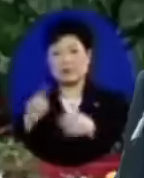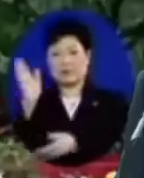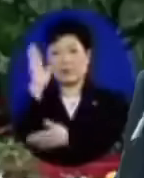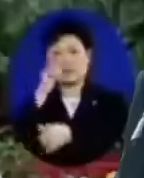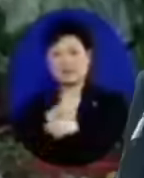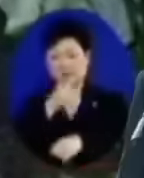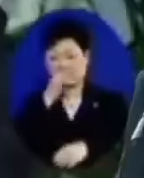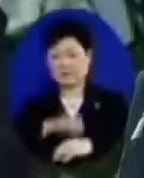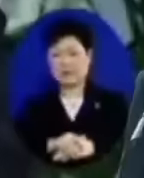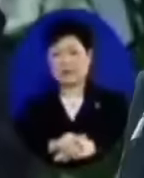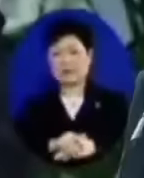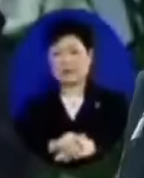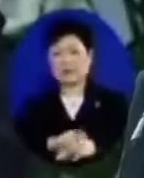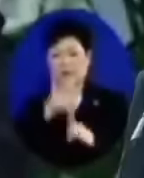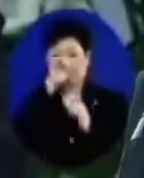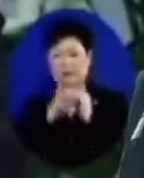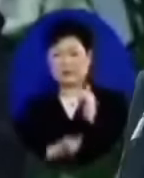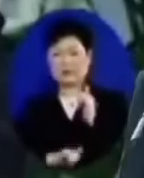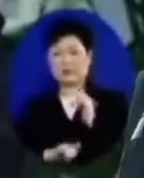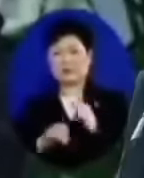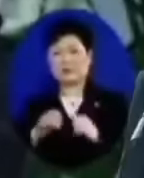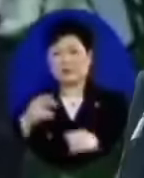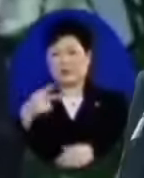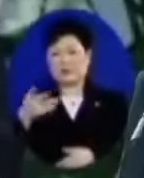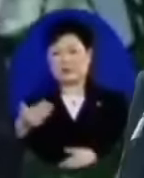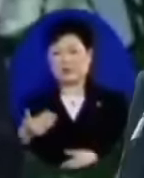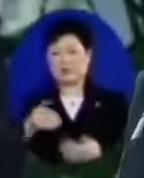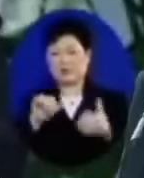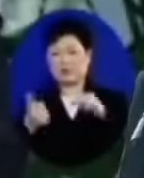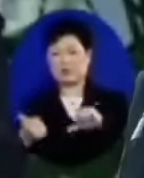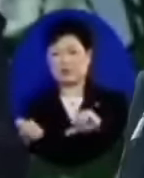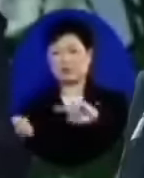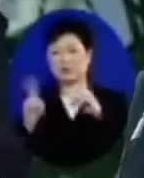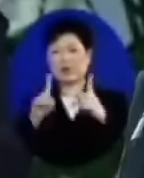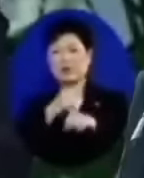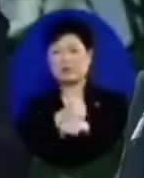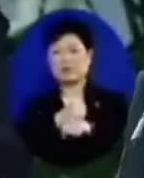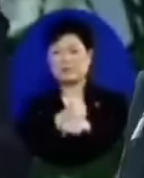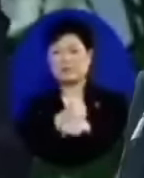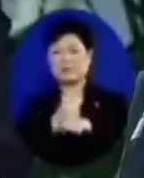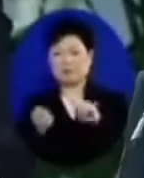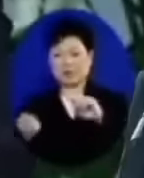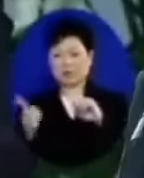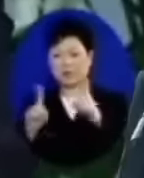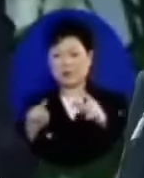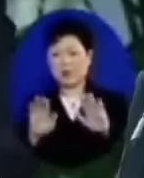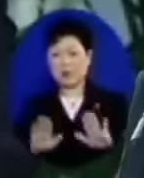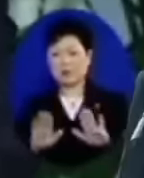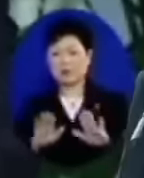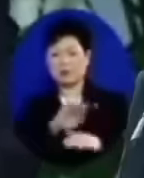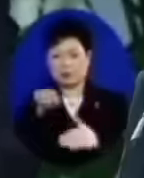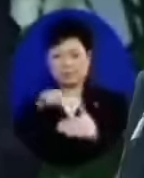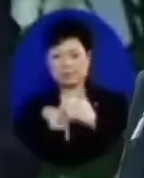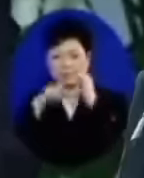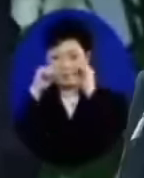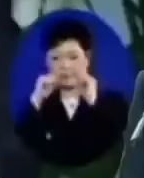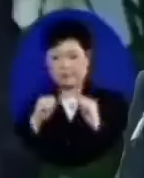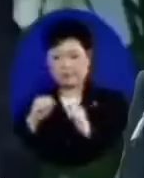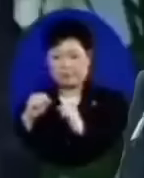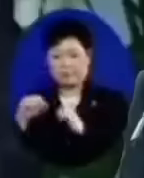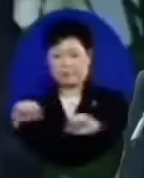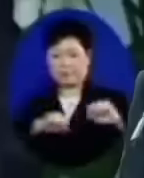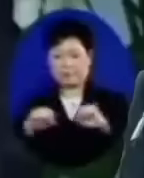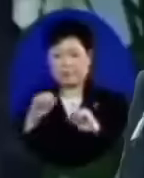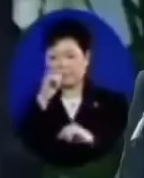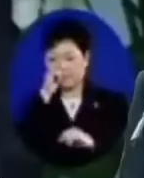싶습니다. 역사적으로 2000년 전에 예수님이 죽었다가 부활하실 뿐 아니라 그 부활이 오늘 우리 속에 계속 역사하고 있다는